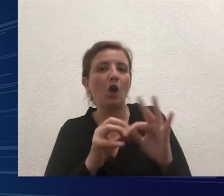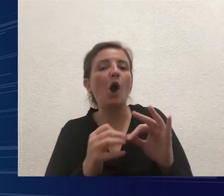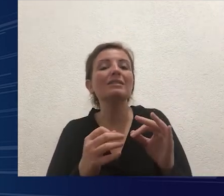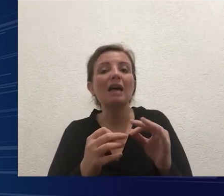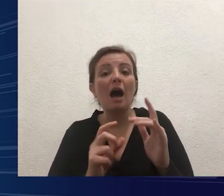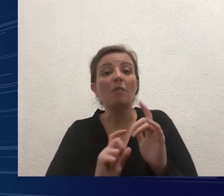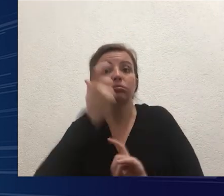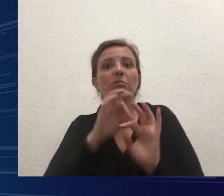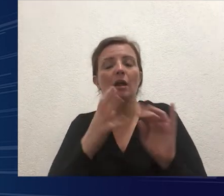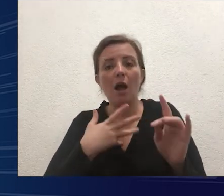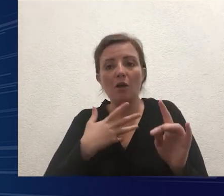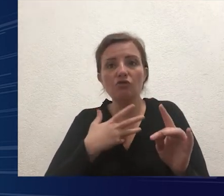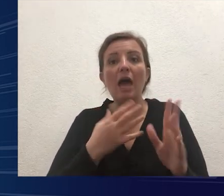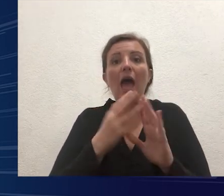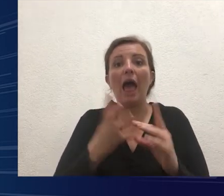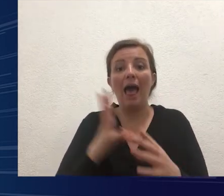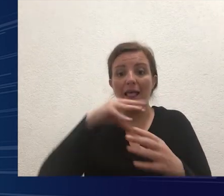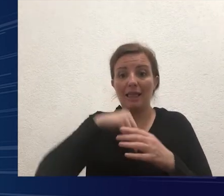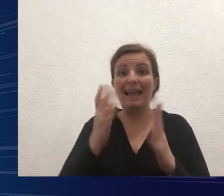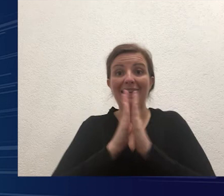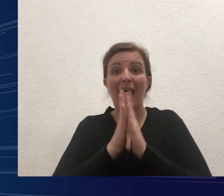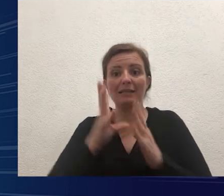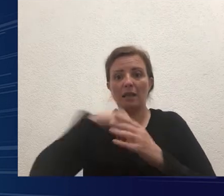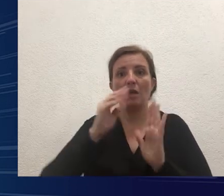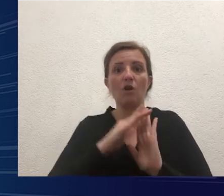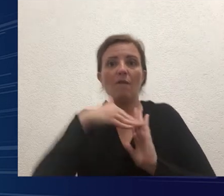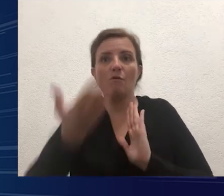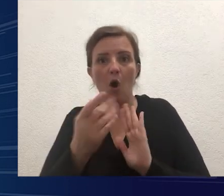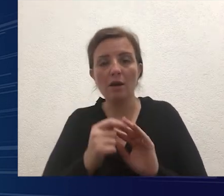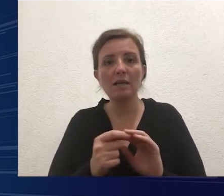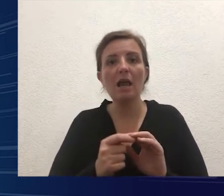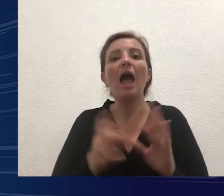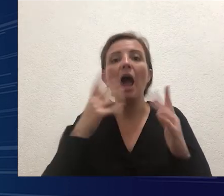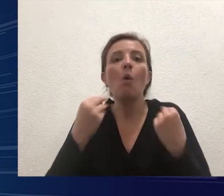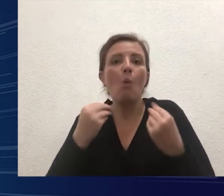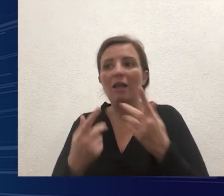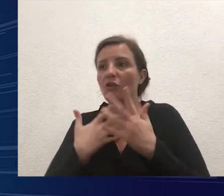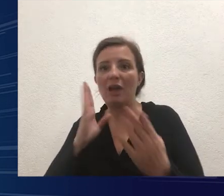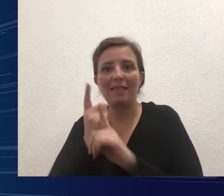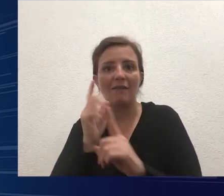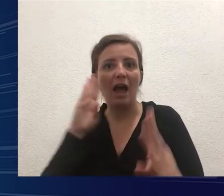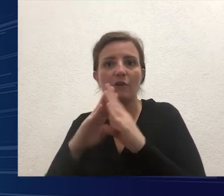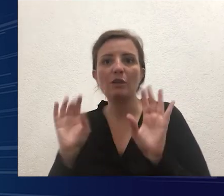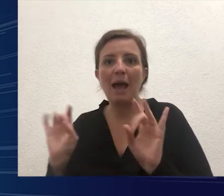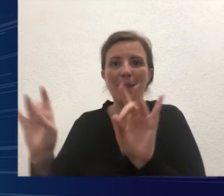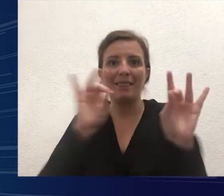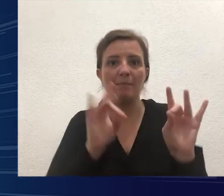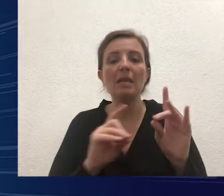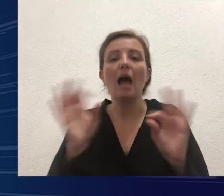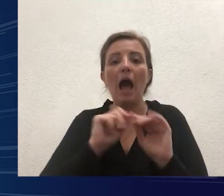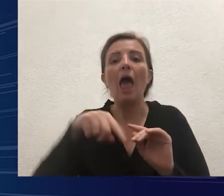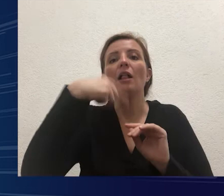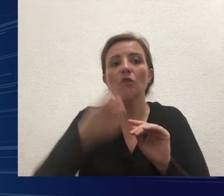diritto nascono dalla reazione infra ed extra ecclesiastica ai fenomeni pandemici e soprattutto alle